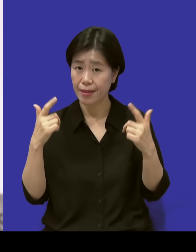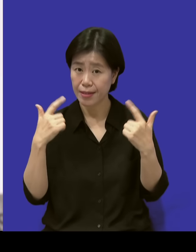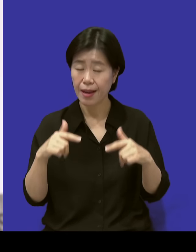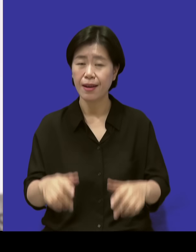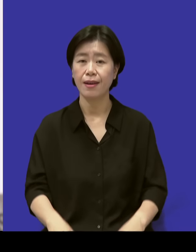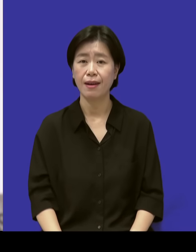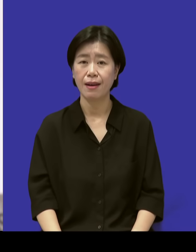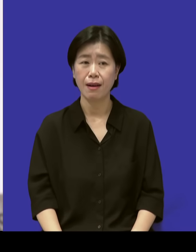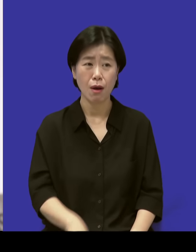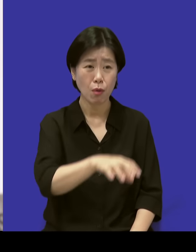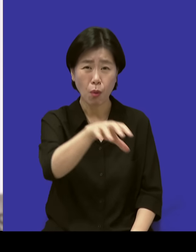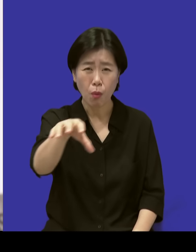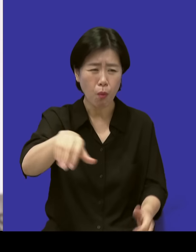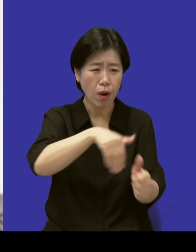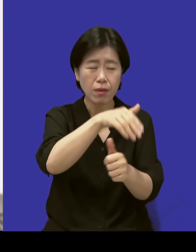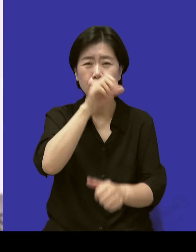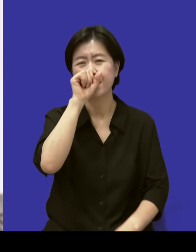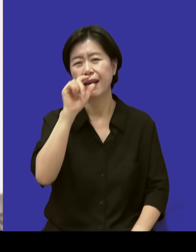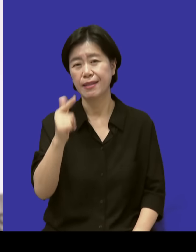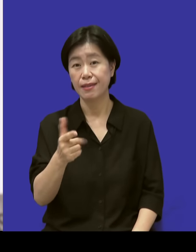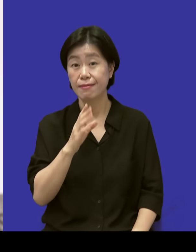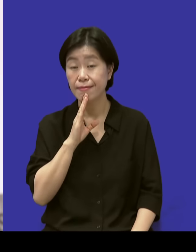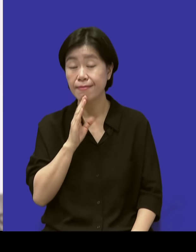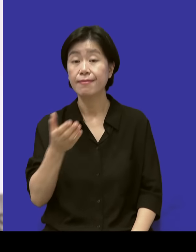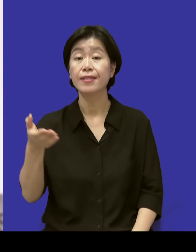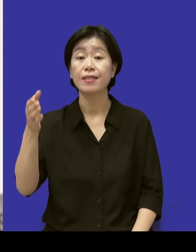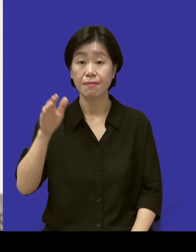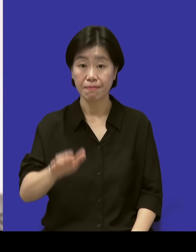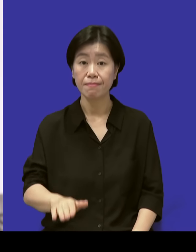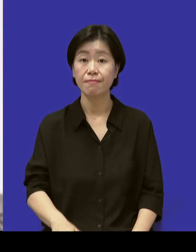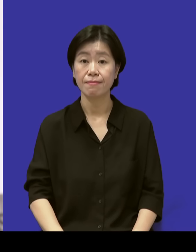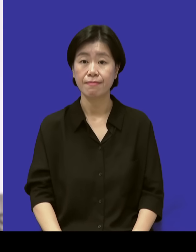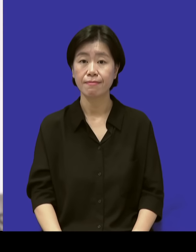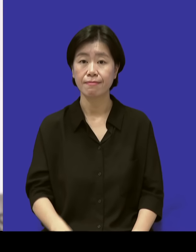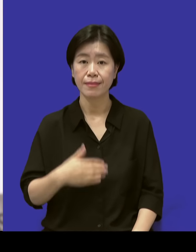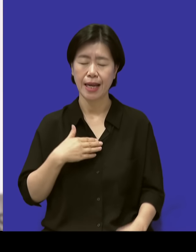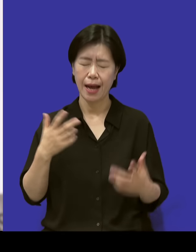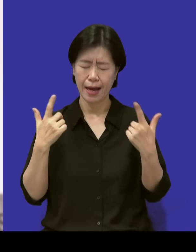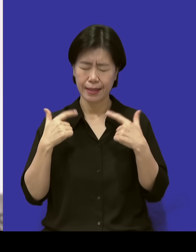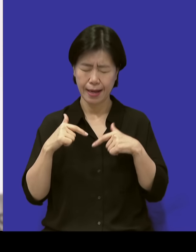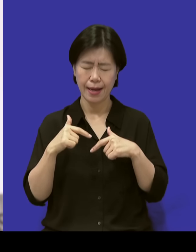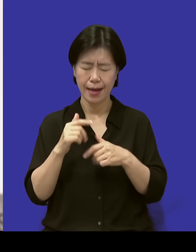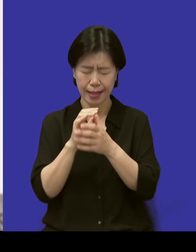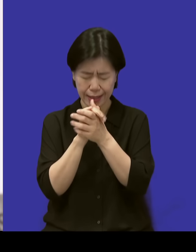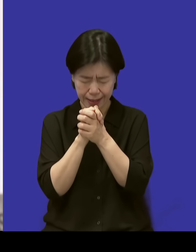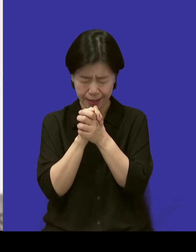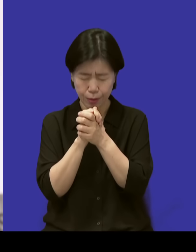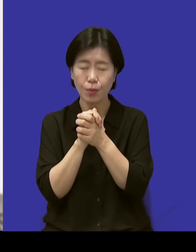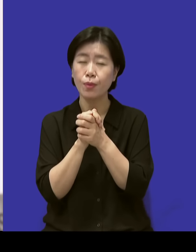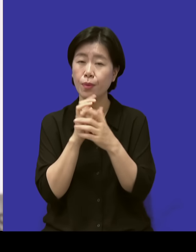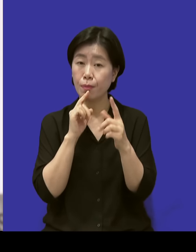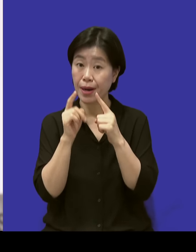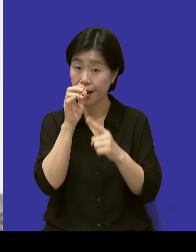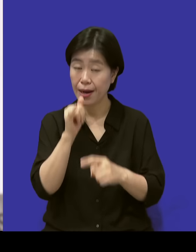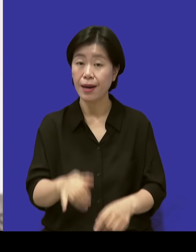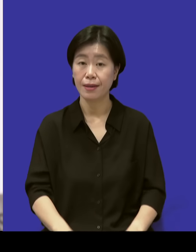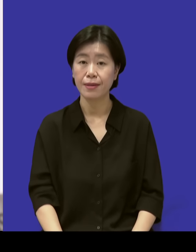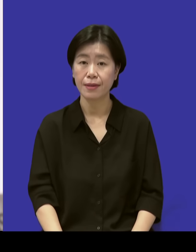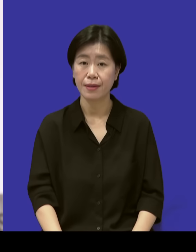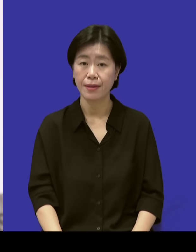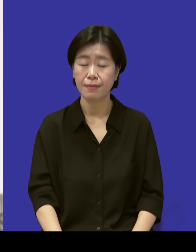어둠이 가득하잖아요. 어둠이 네. 가득한 그런 수용동을 들어갈 때마다 하는 묵상하는 말씀이 있어요. 어떤 네. 우리 직원분은 정말